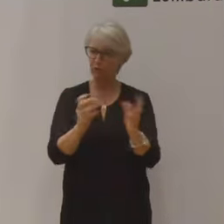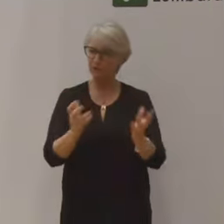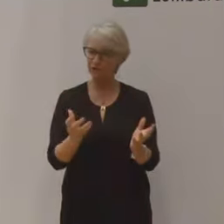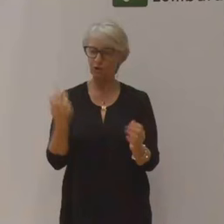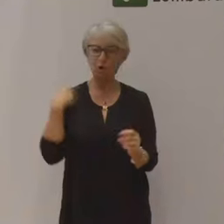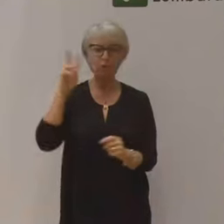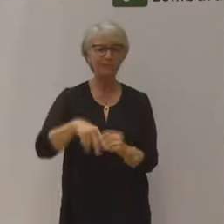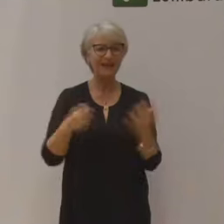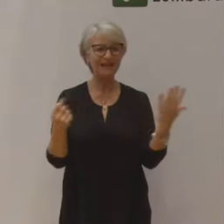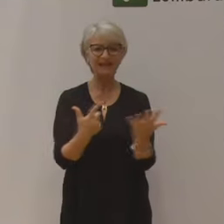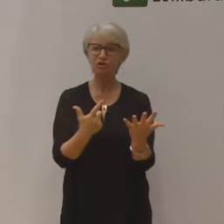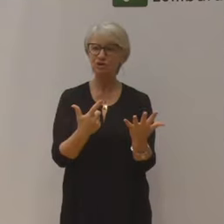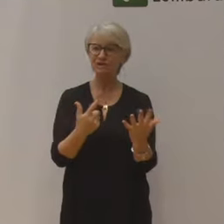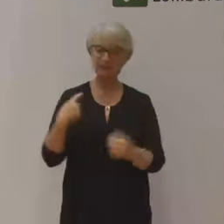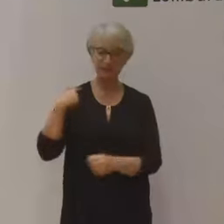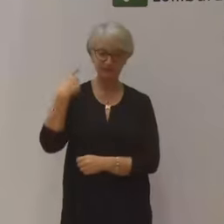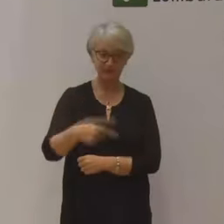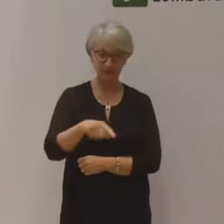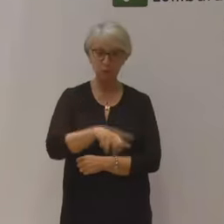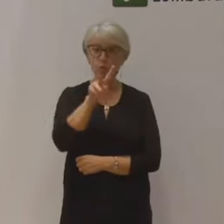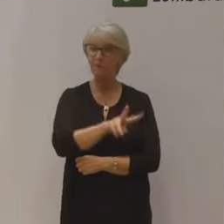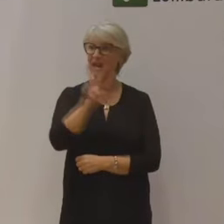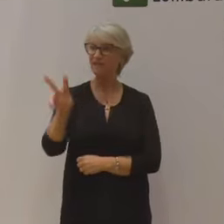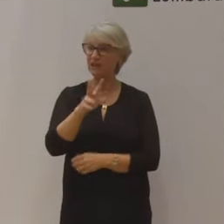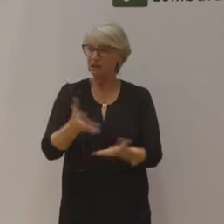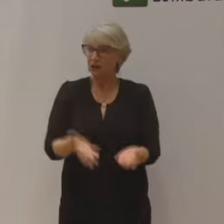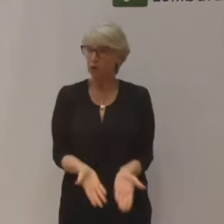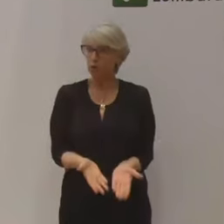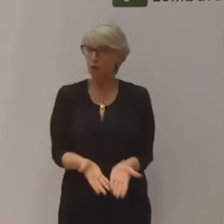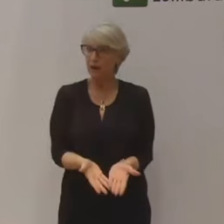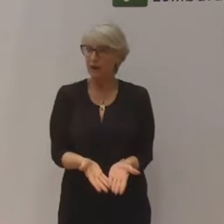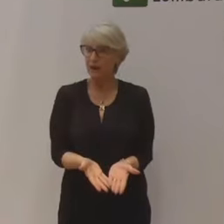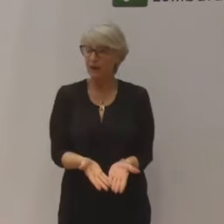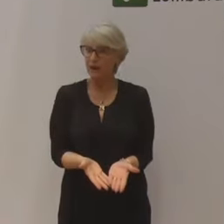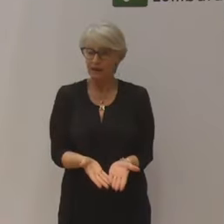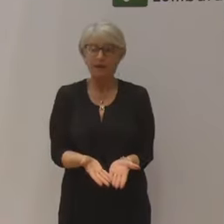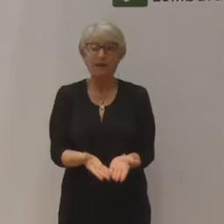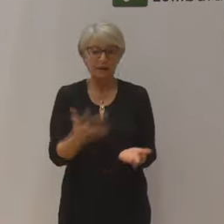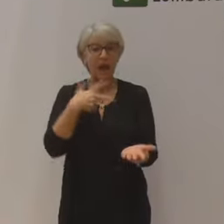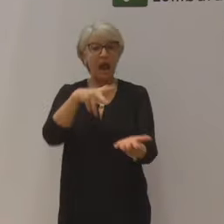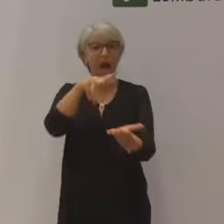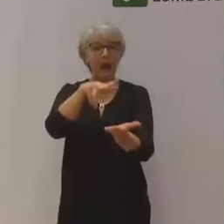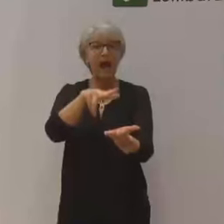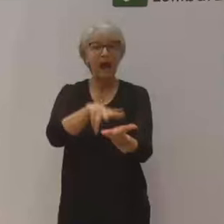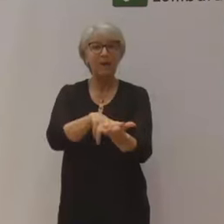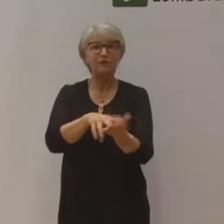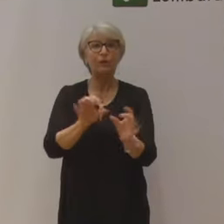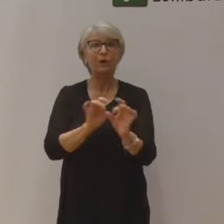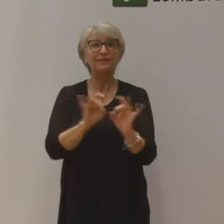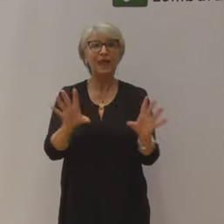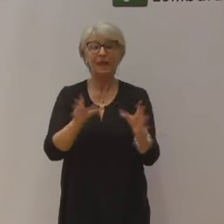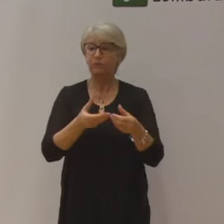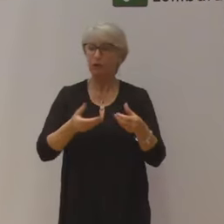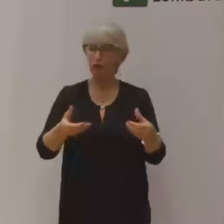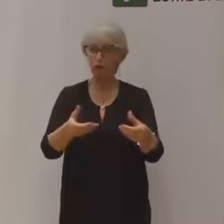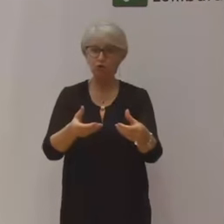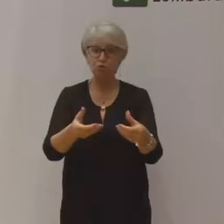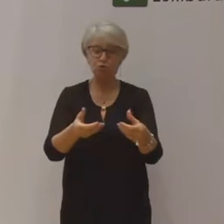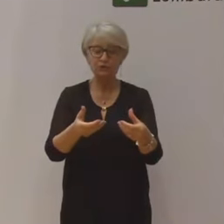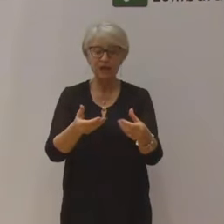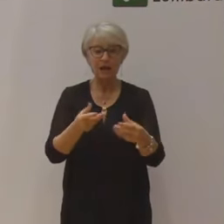dal 2017 fino a quest'anno 2022 viene approvata con un'apposita delibera di giunta, in